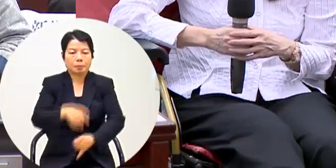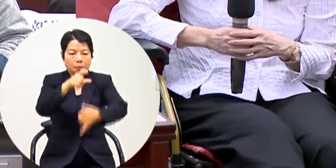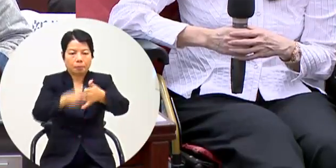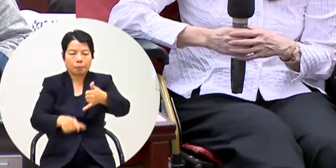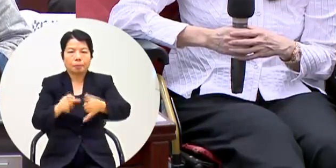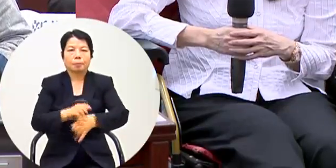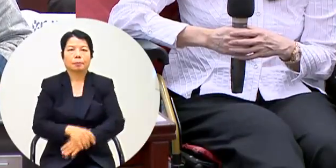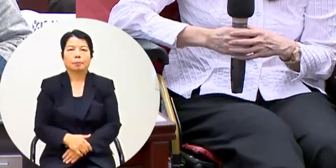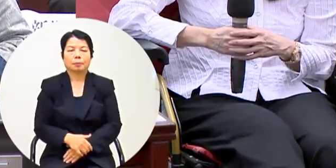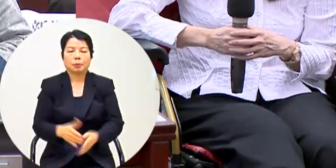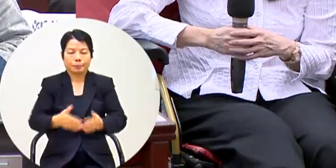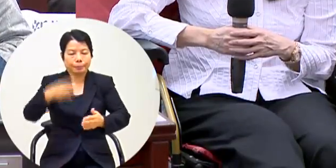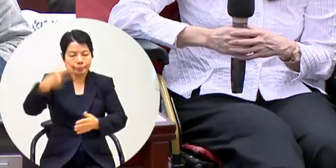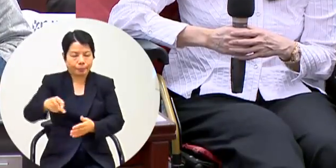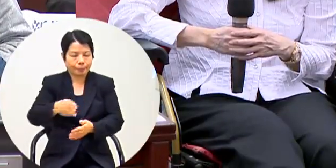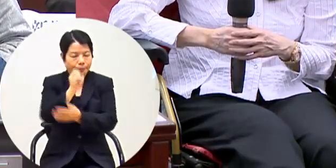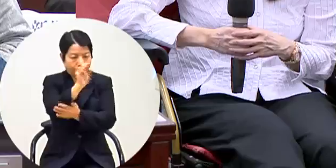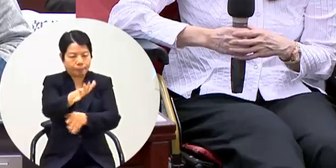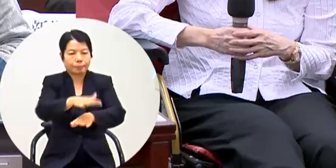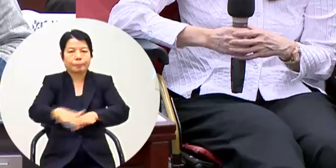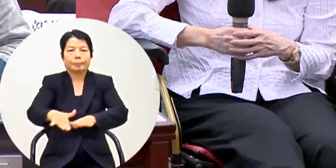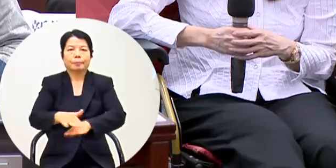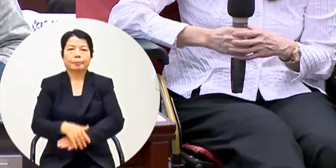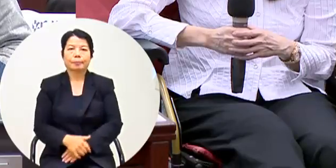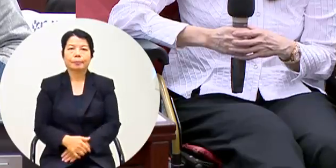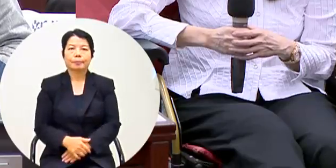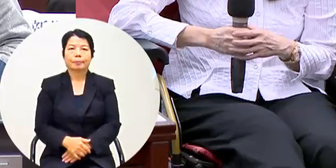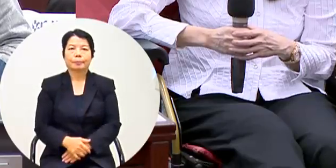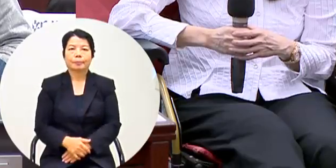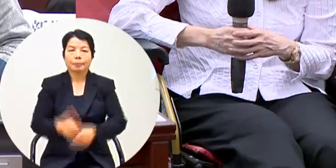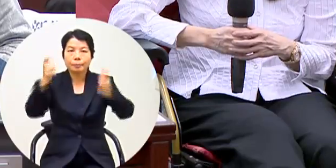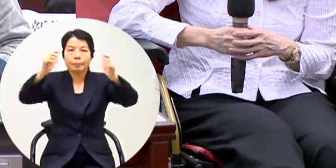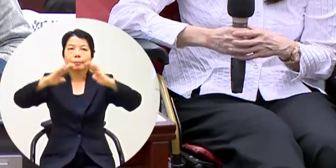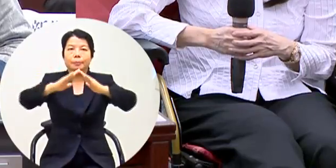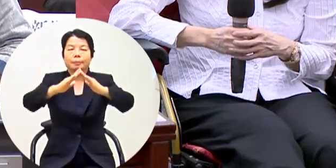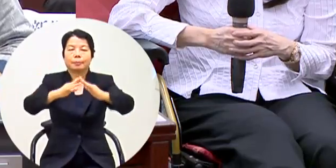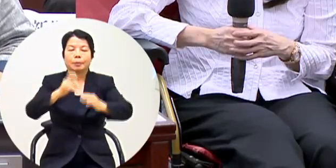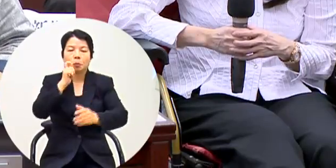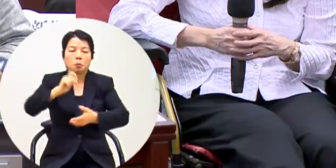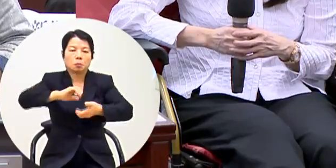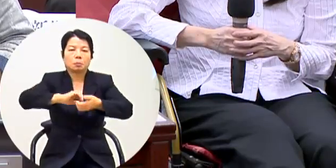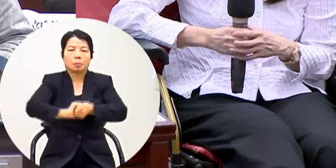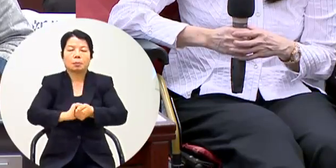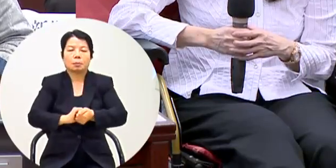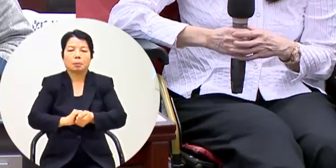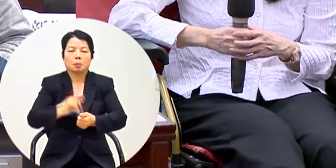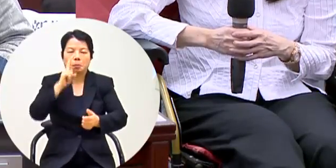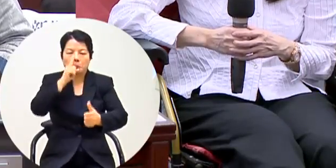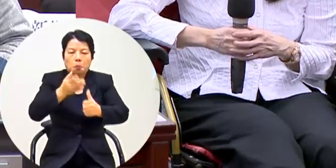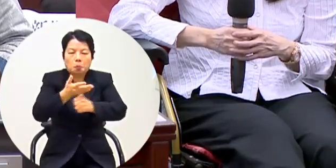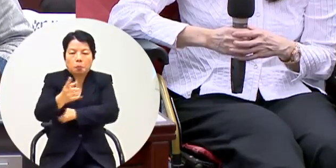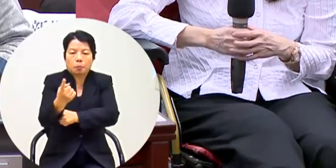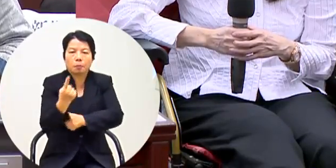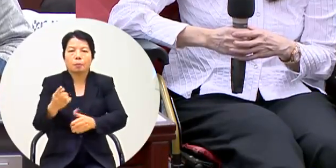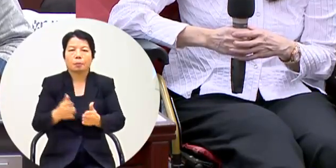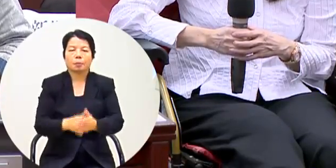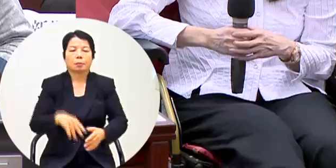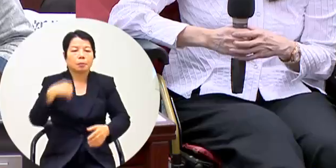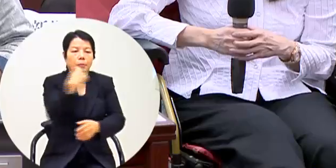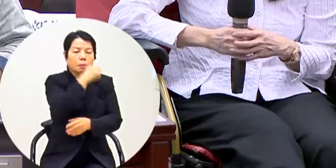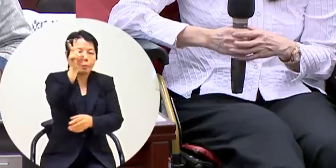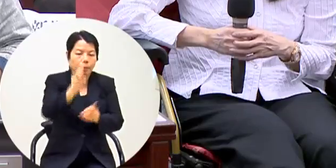另外我想我们大概高雄市的固定污染源，不管是台电、中油、石化产